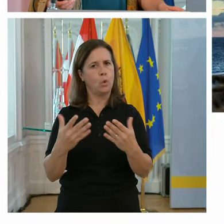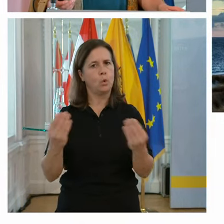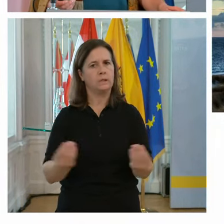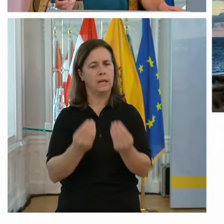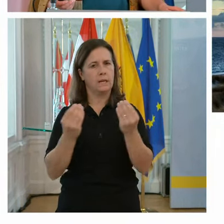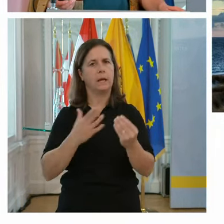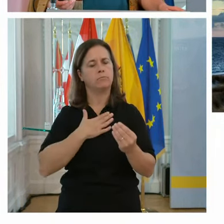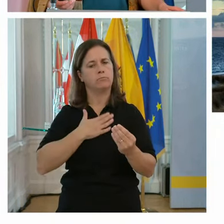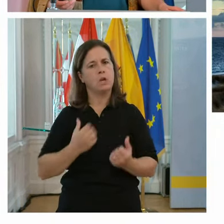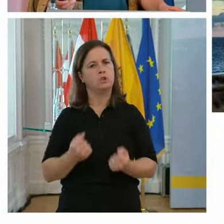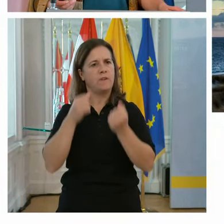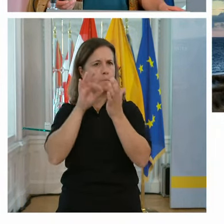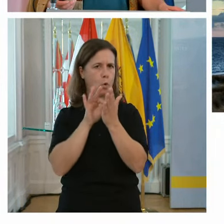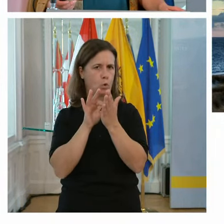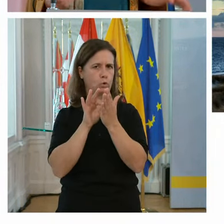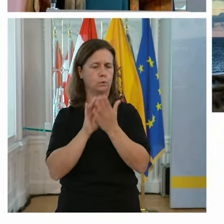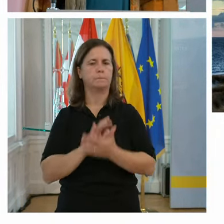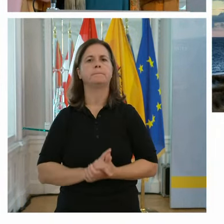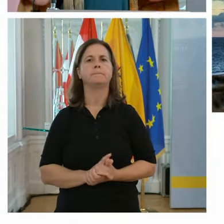unsere Schwerpunktbereiche.